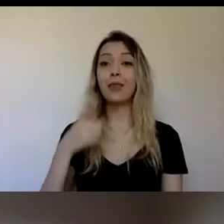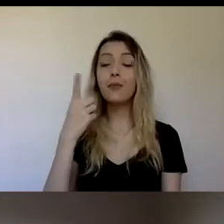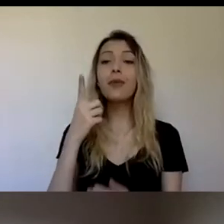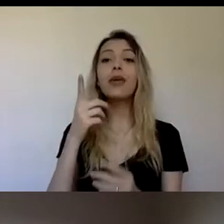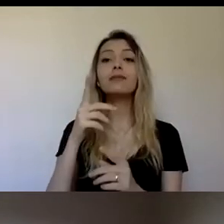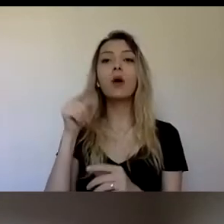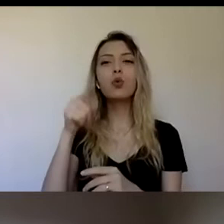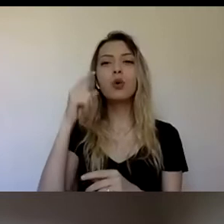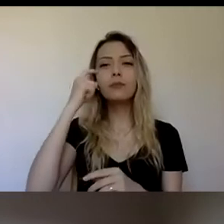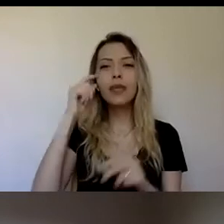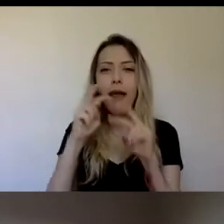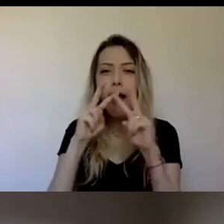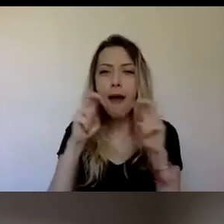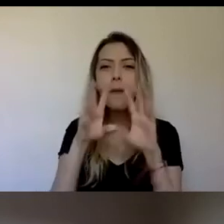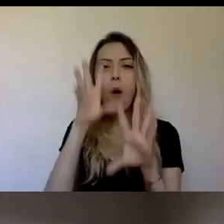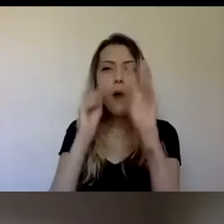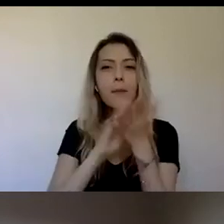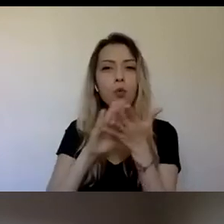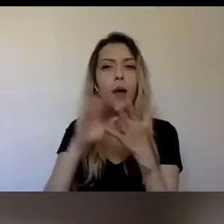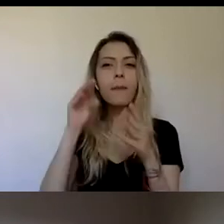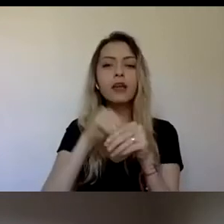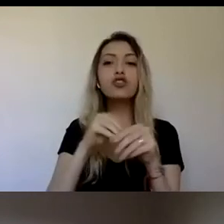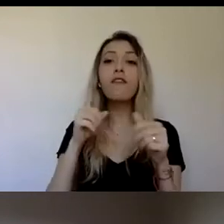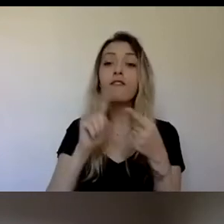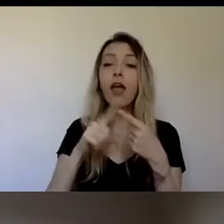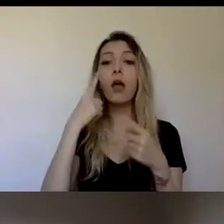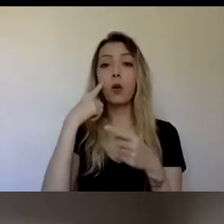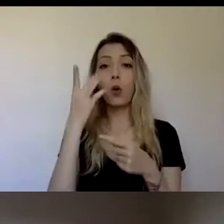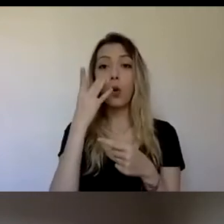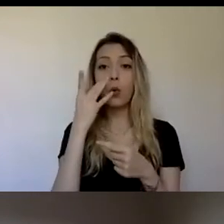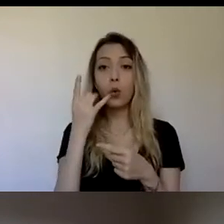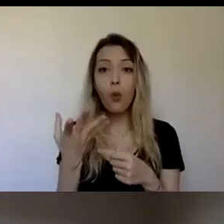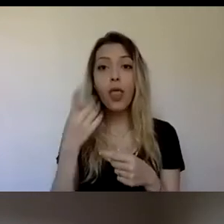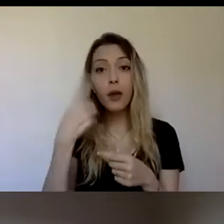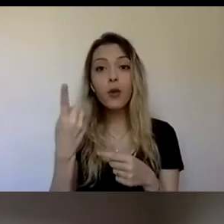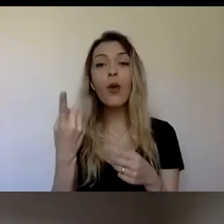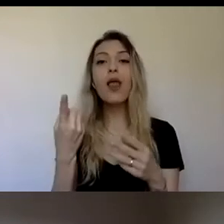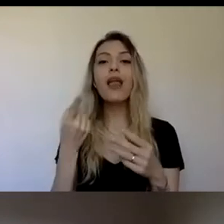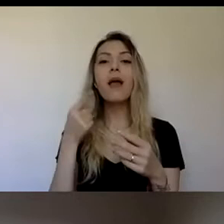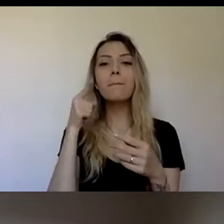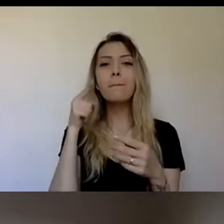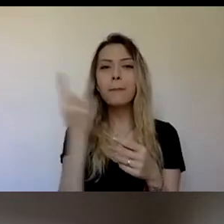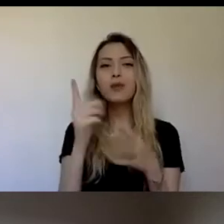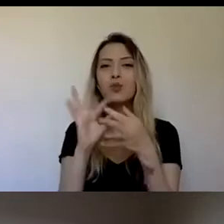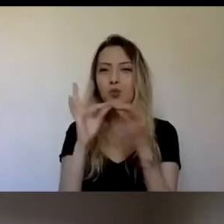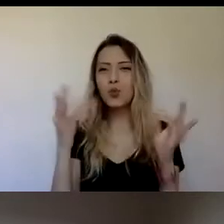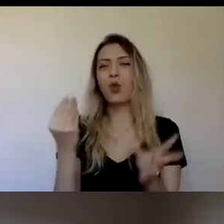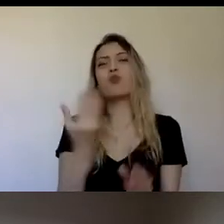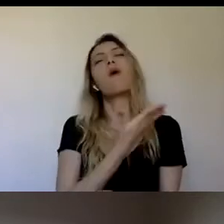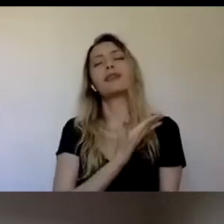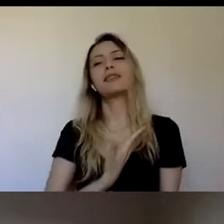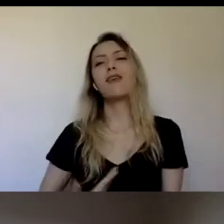ve göstergelerle alakalı da çok kullandığım bir alıntıyı da hemen burada paylaştım. Bir konuyu